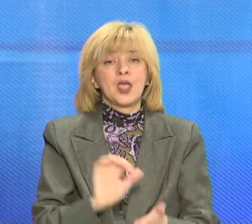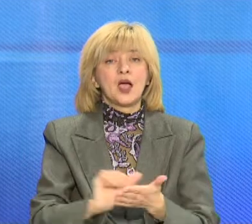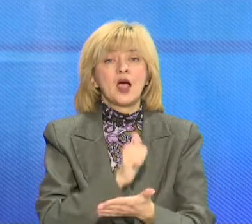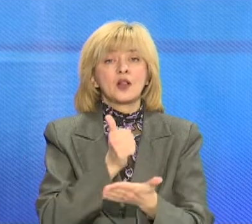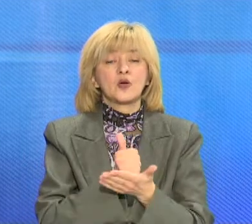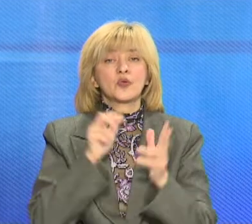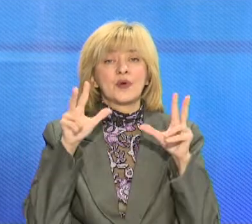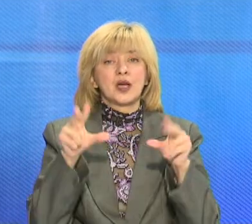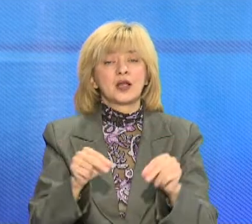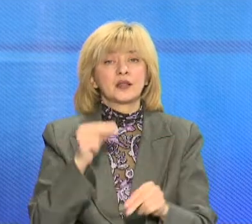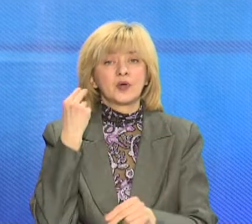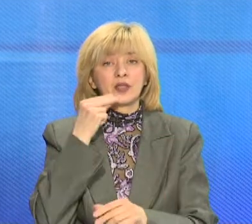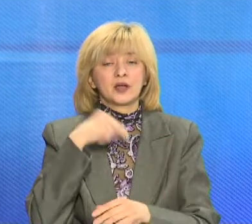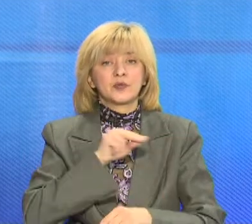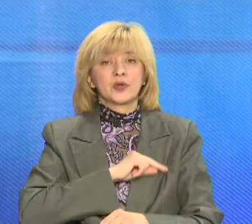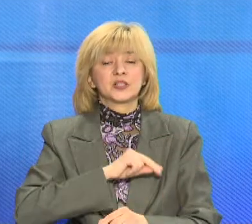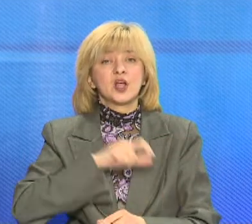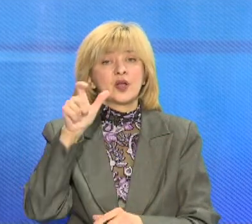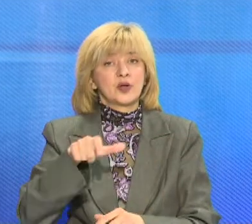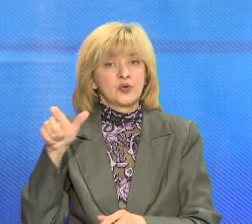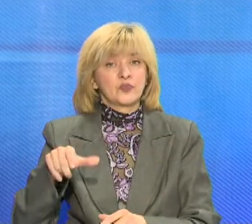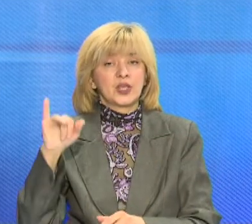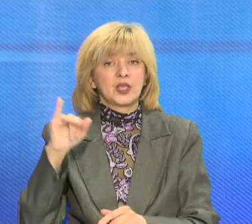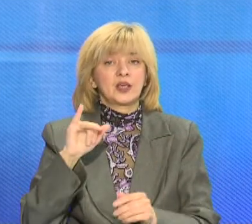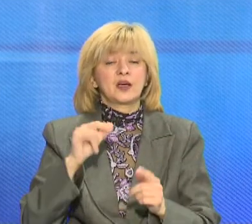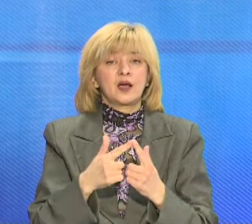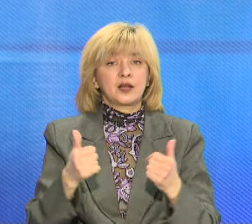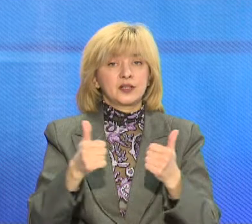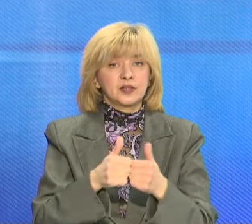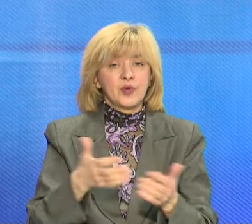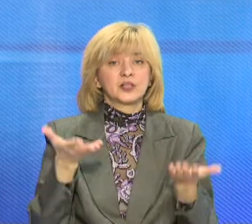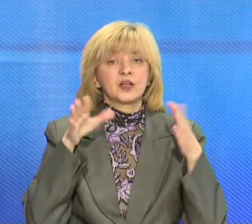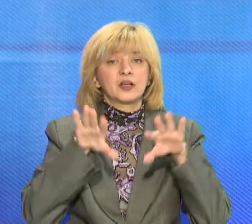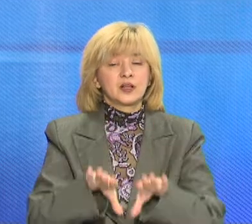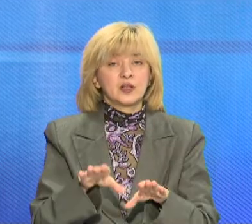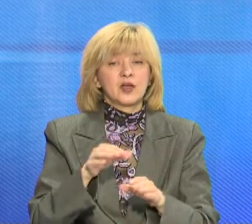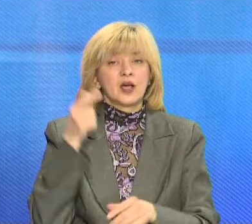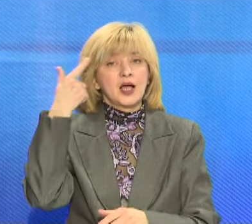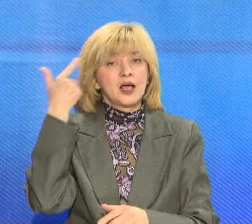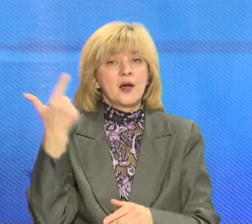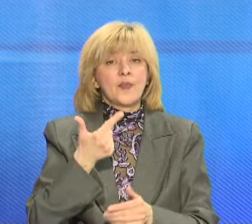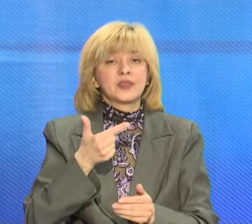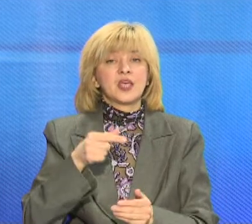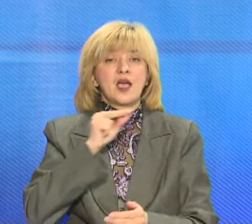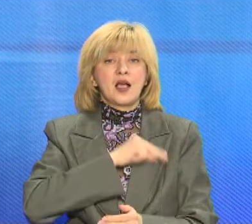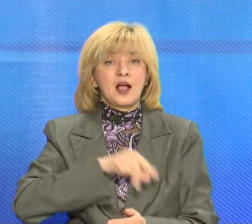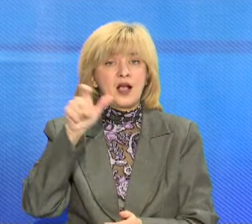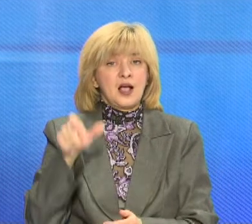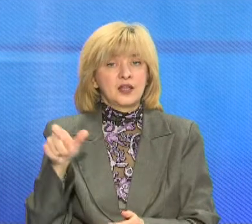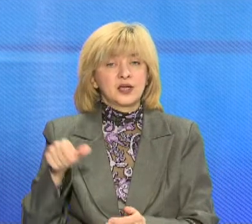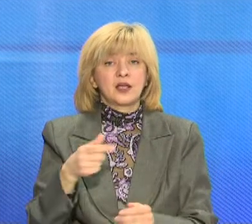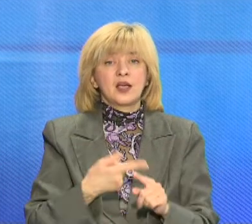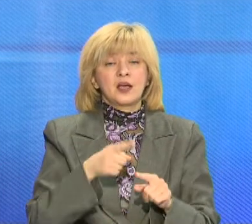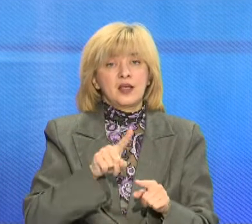Головным гарантом якостной працы с физичными особами и субъектами господарения были и застаются грамотные кадры. Виновато ими может ханариться